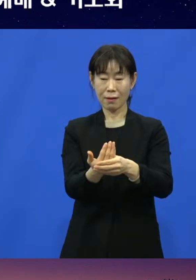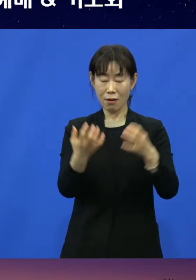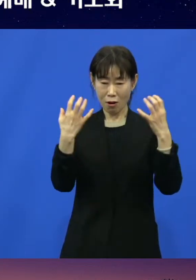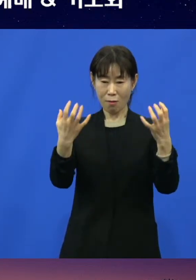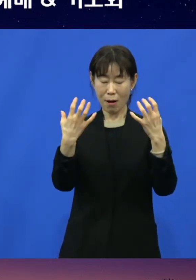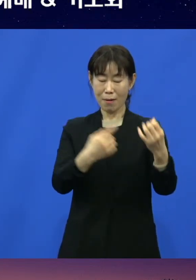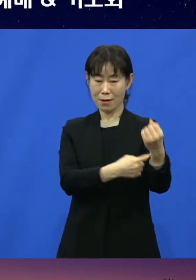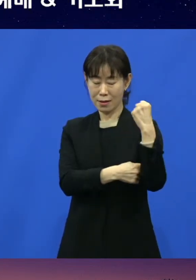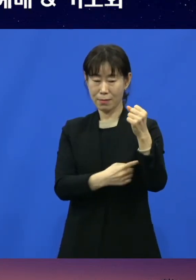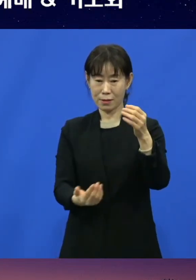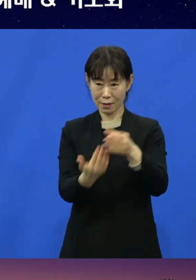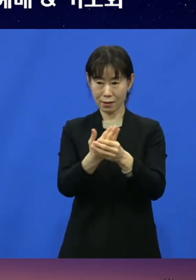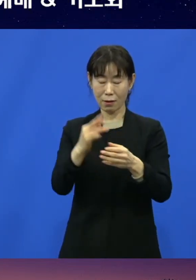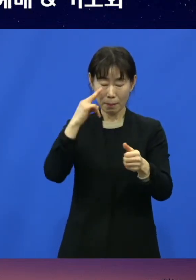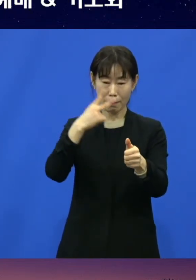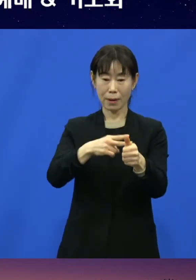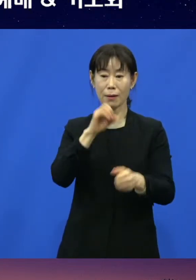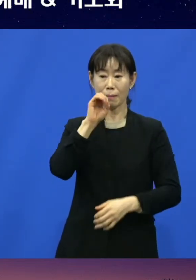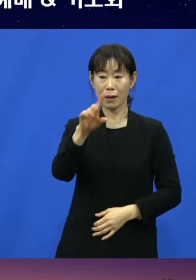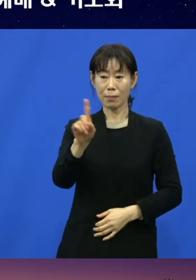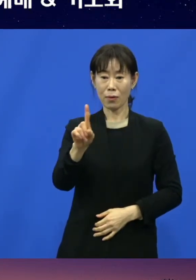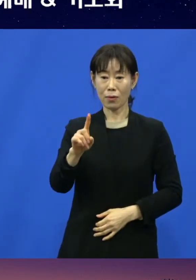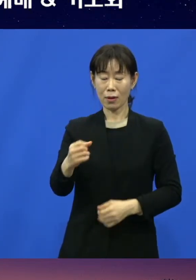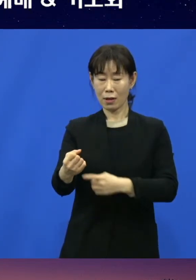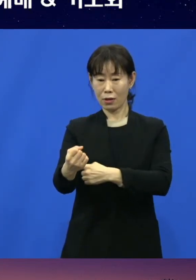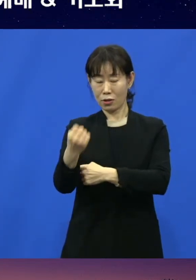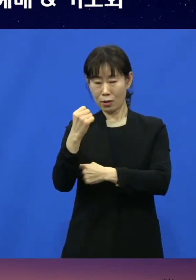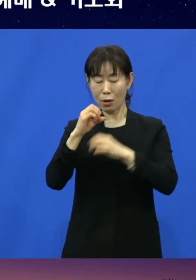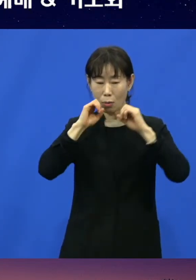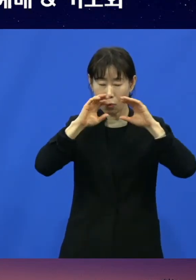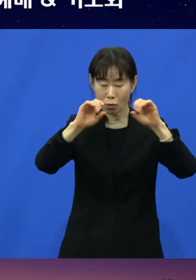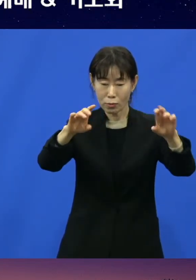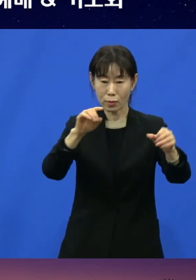그러니까 바울 보세요, 여러분. 그 바울의 에너지가 엄청나잖아요, 여러분.